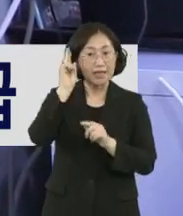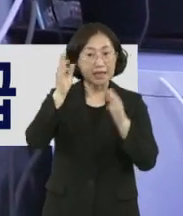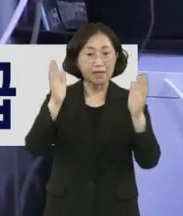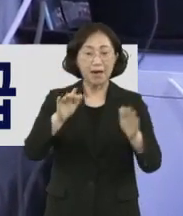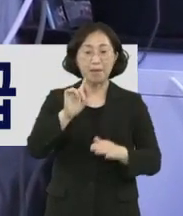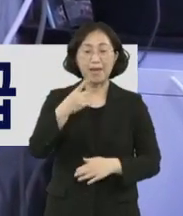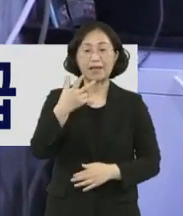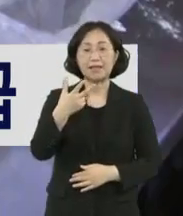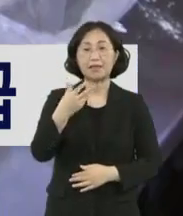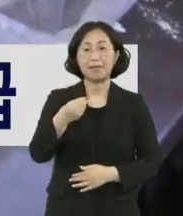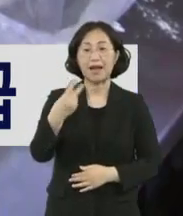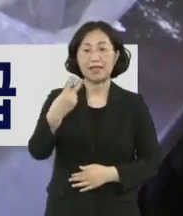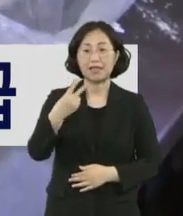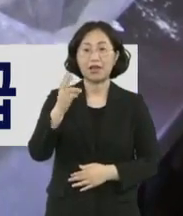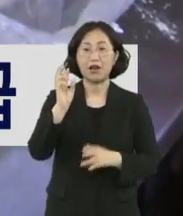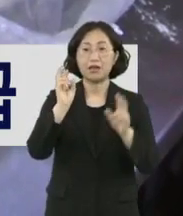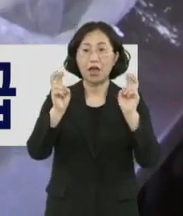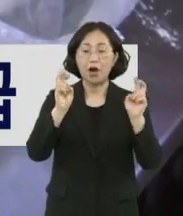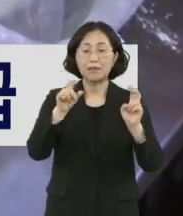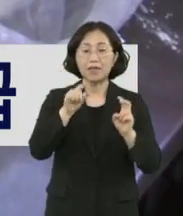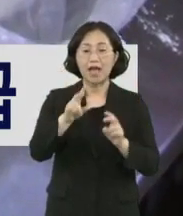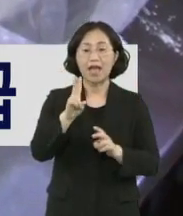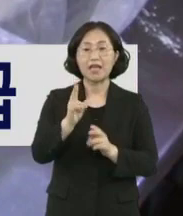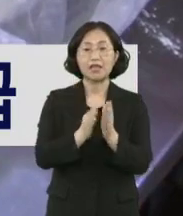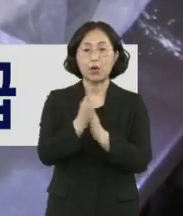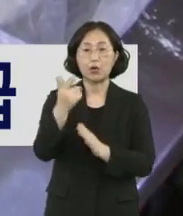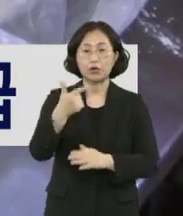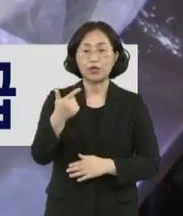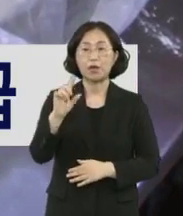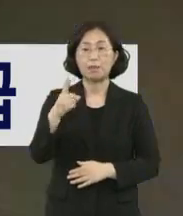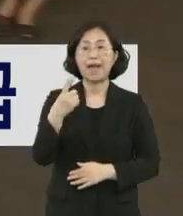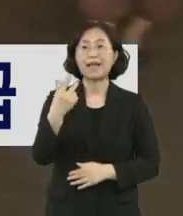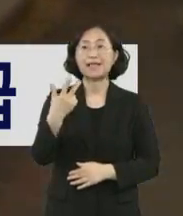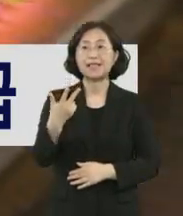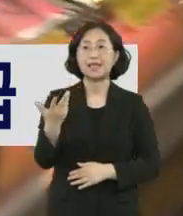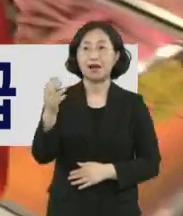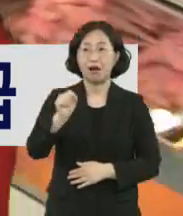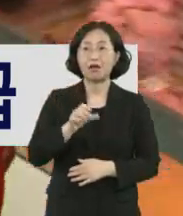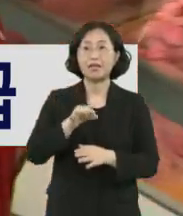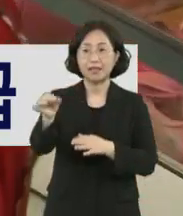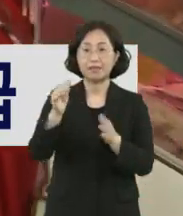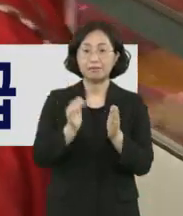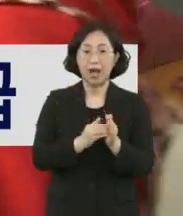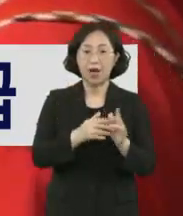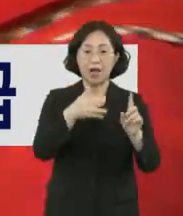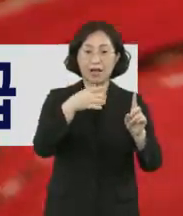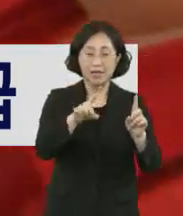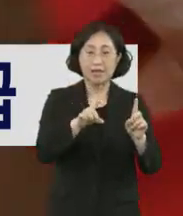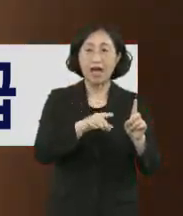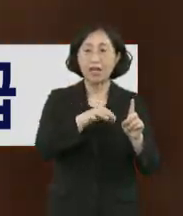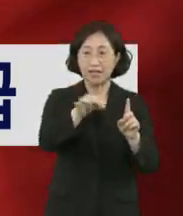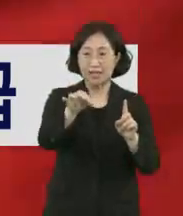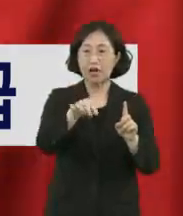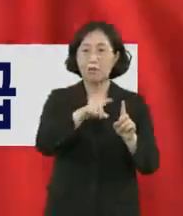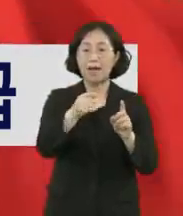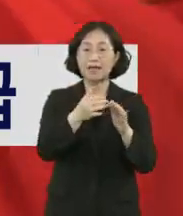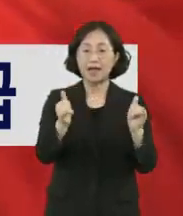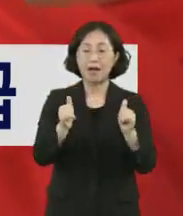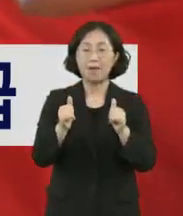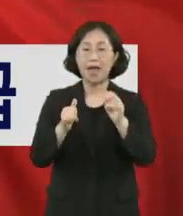만에 107만 2천 개 사업체에 2조 6,107억 원이 지급됐으며 이는 1차 신속지원